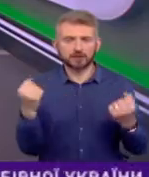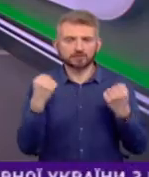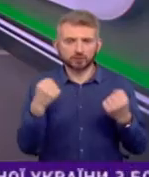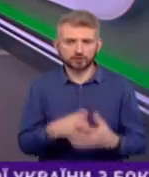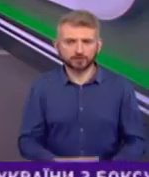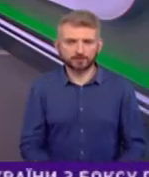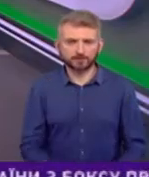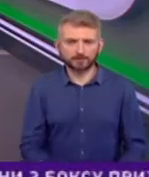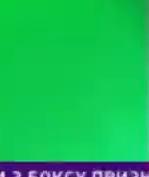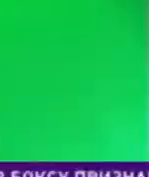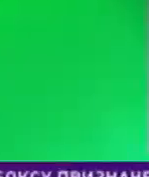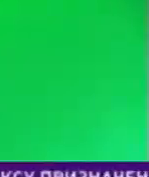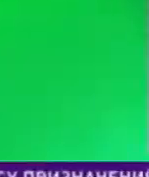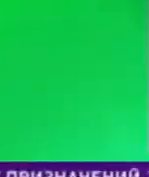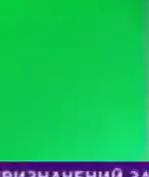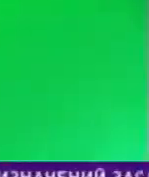перемикайте.